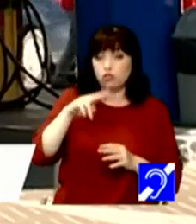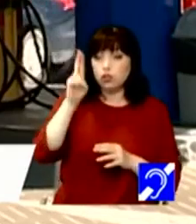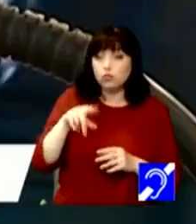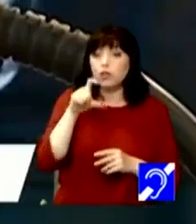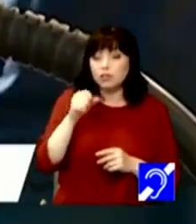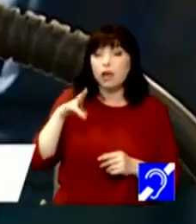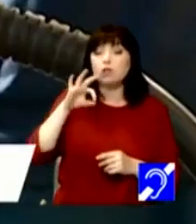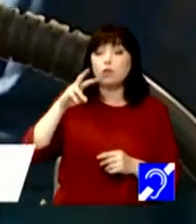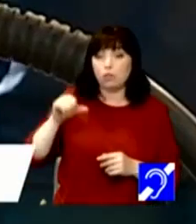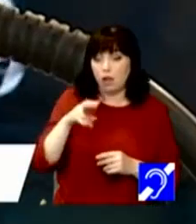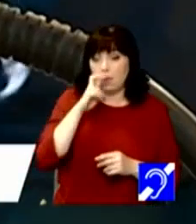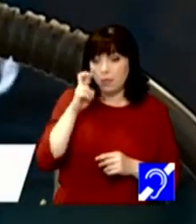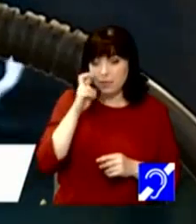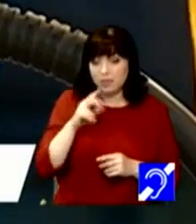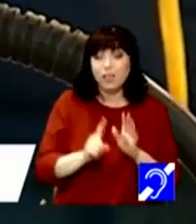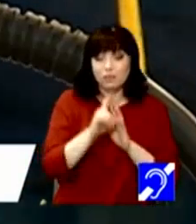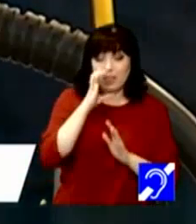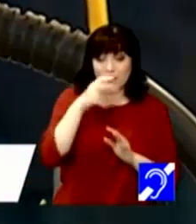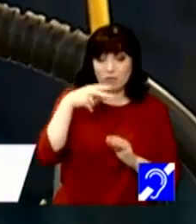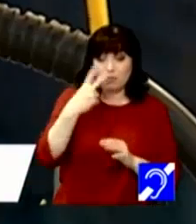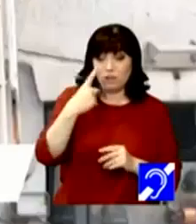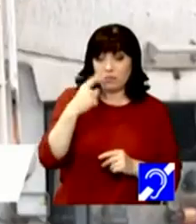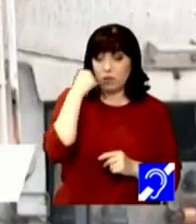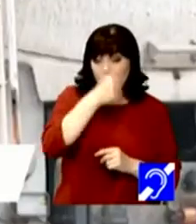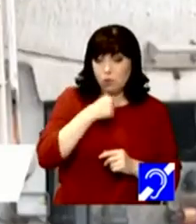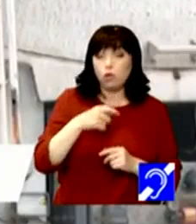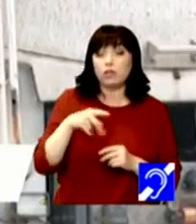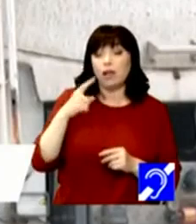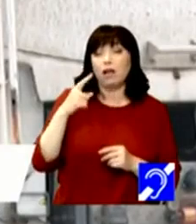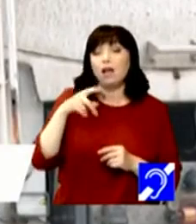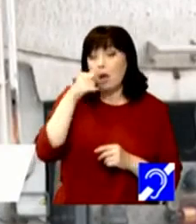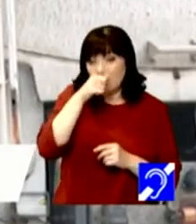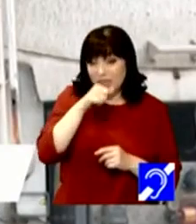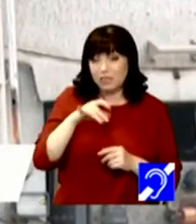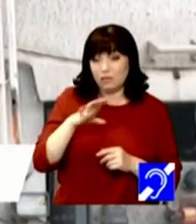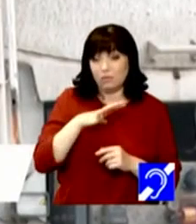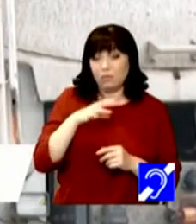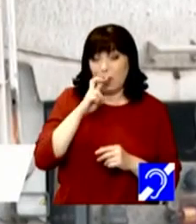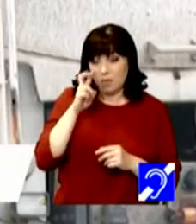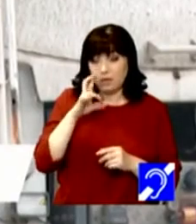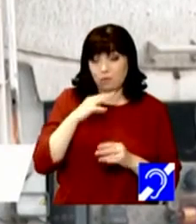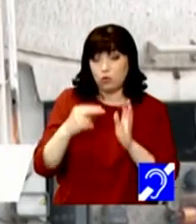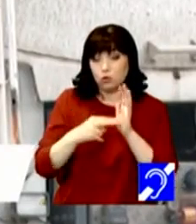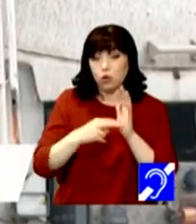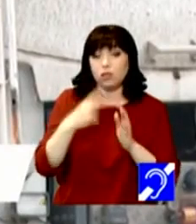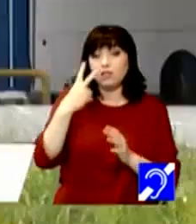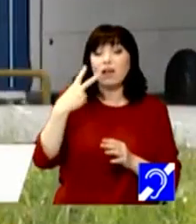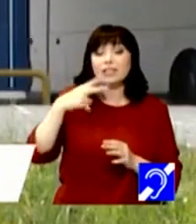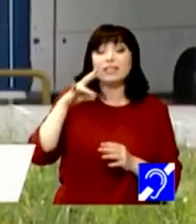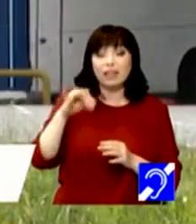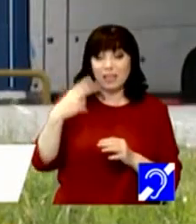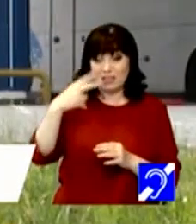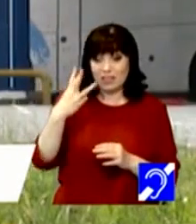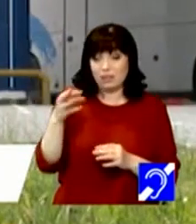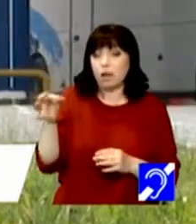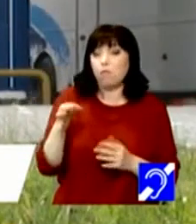benzină. La începutul lunii septembrie 2021, litru de benzină cu cifra octanică 95 costa 20 de lei